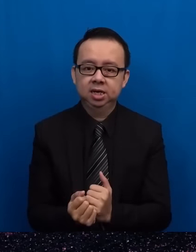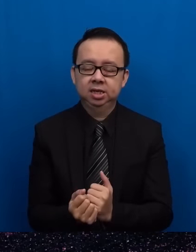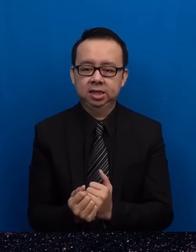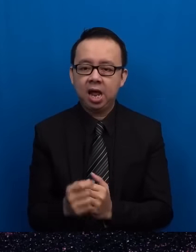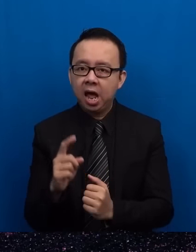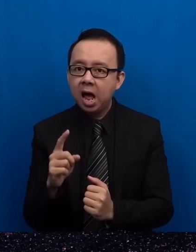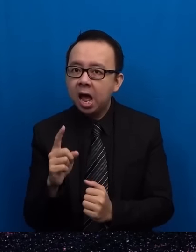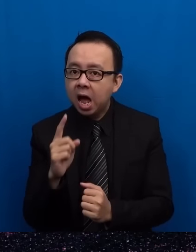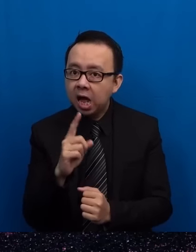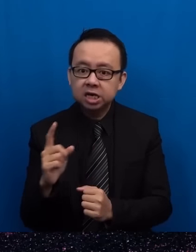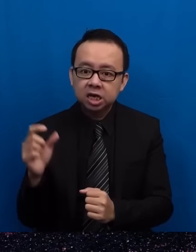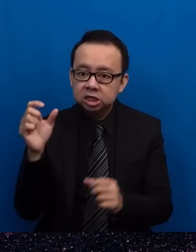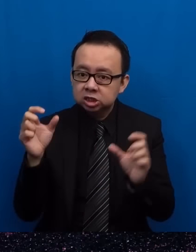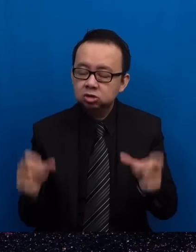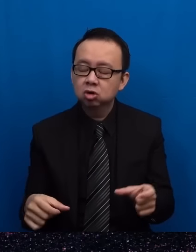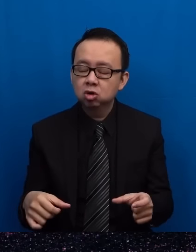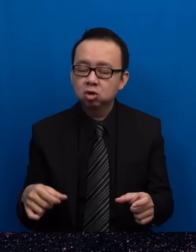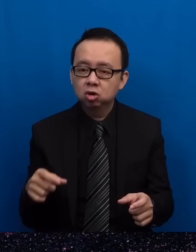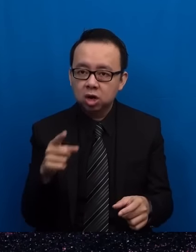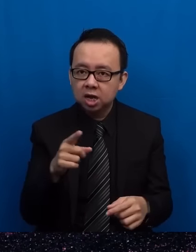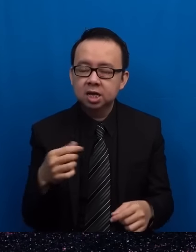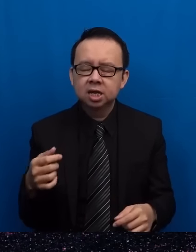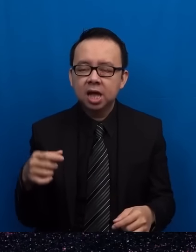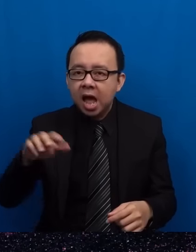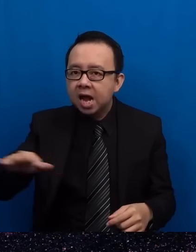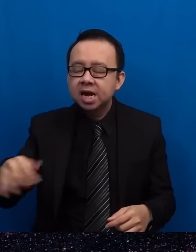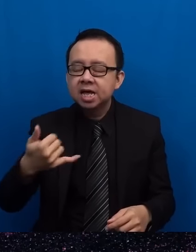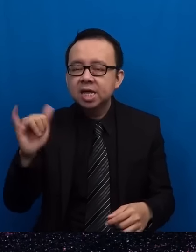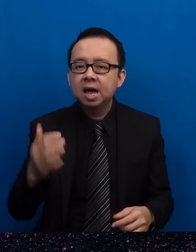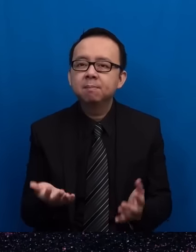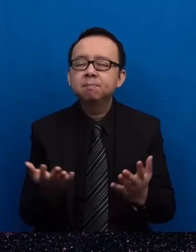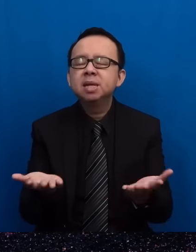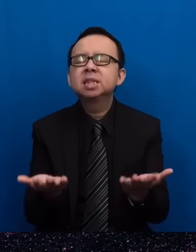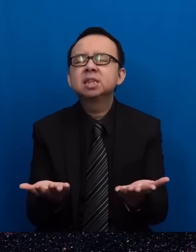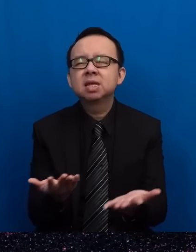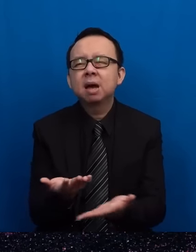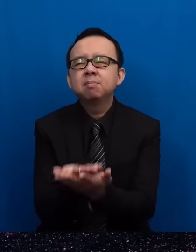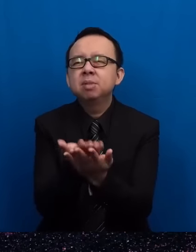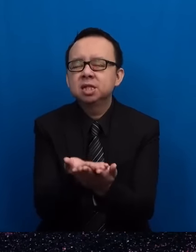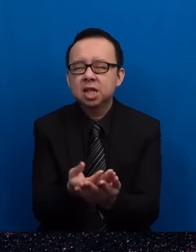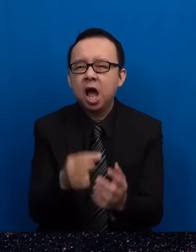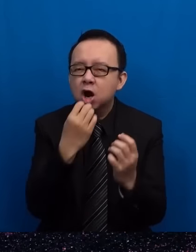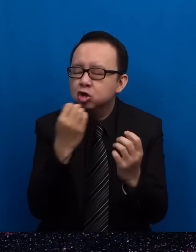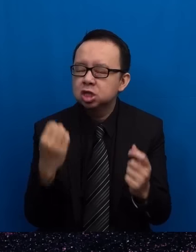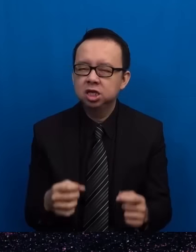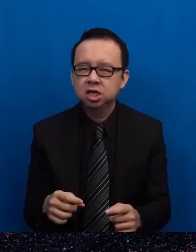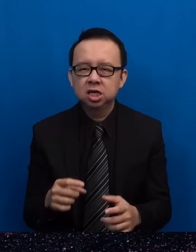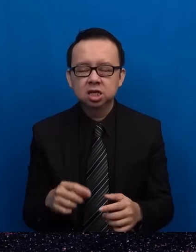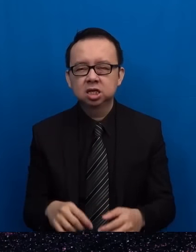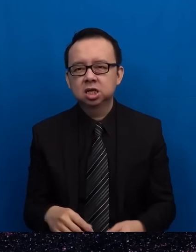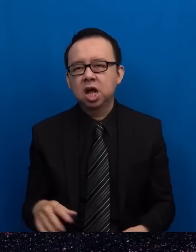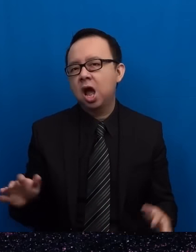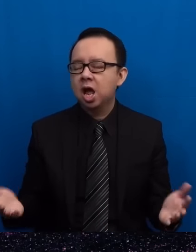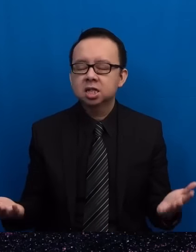yang memberi batu kepada anaknya jika ia meminta roti? Atau memberi ular jika ia meminta